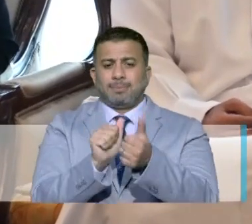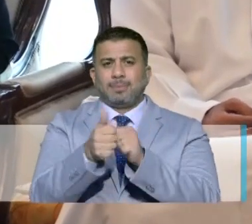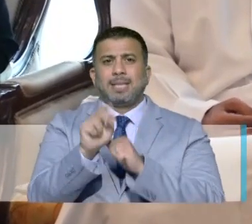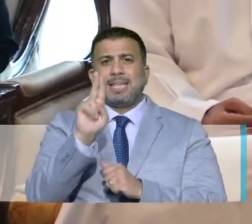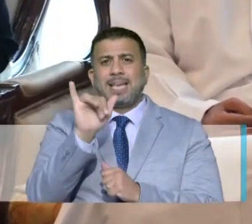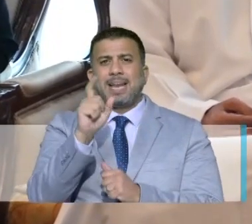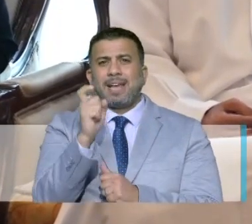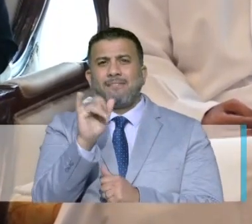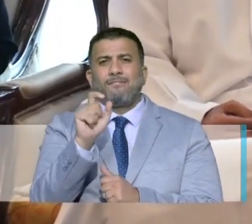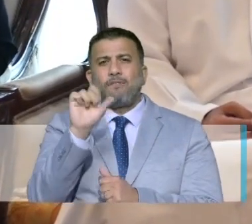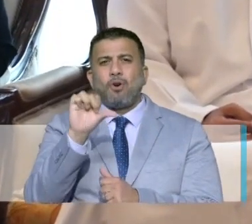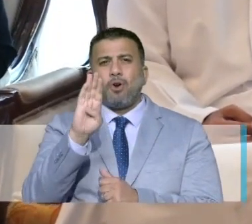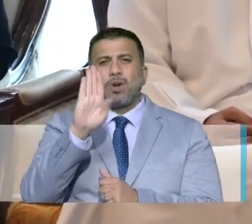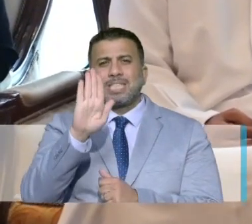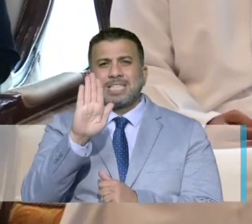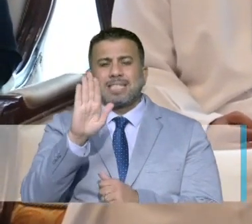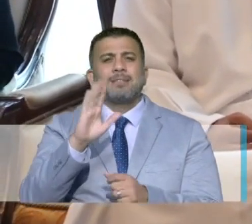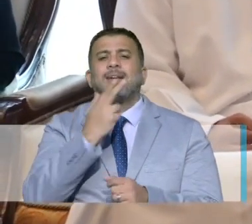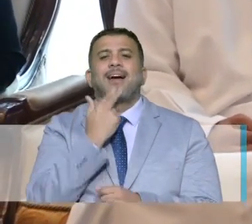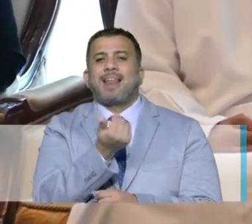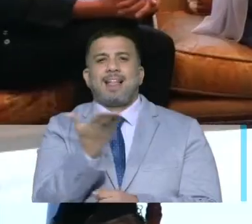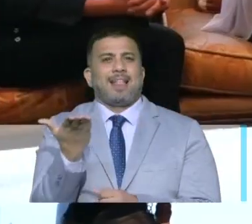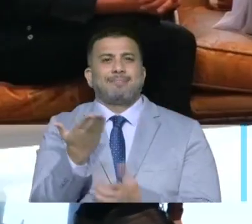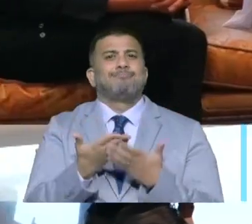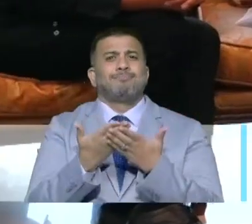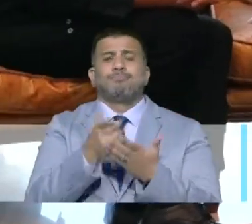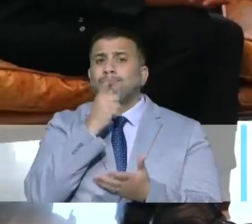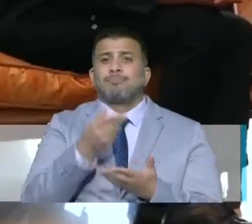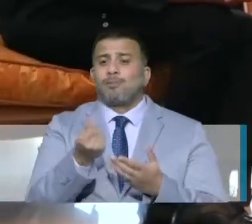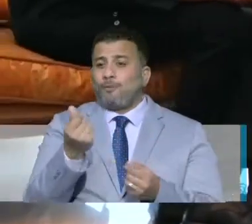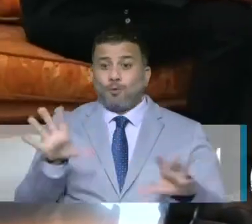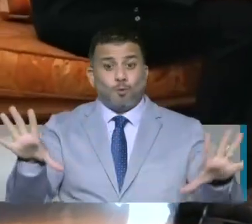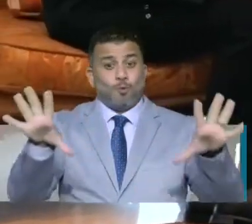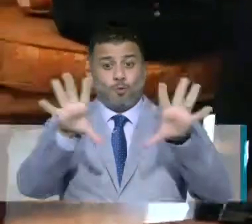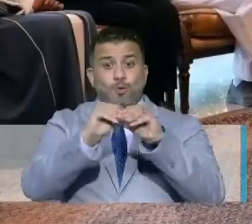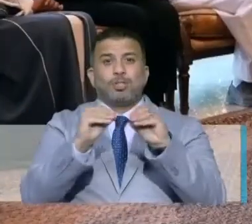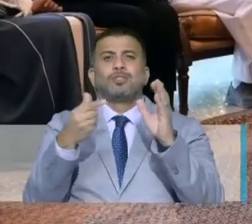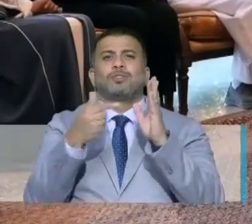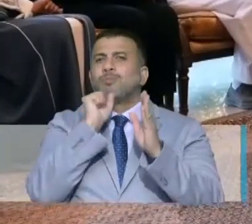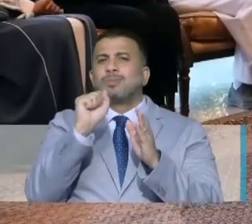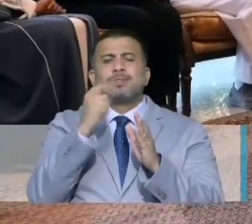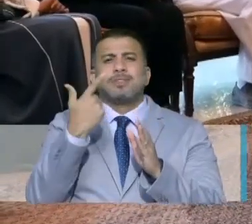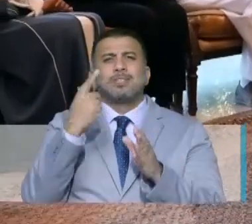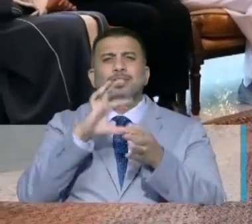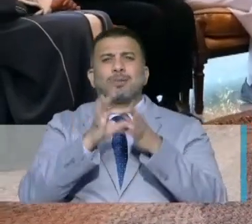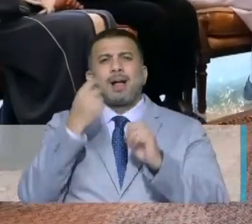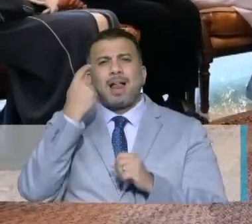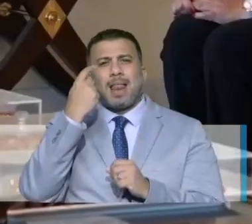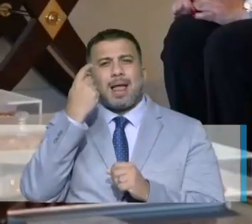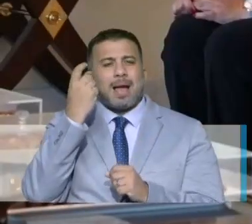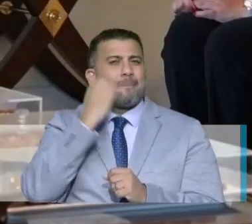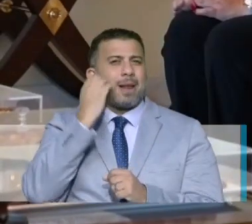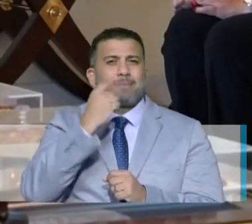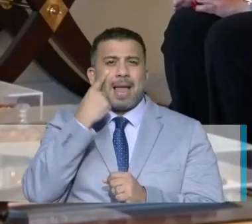تيري فوكس راس الخيمه الخيريه الذي تم تقديم ريعه الى جامعه الامارات في العين لاستكمال